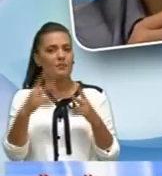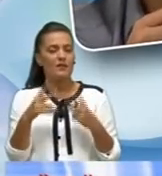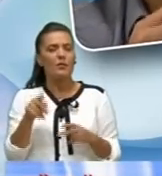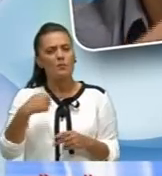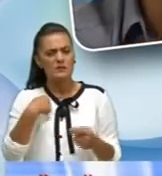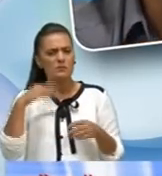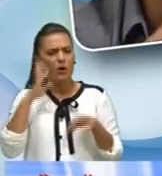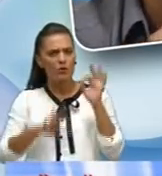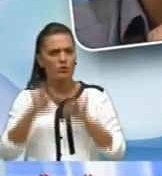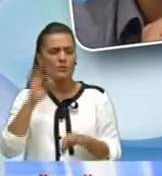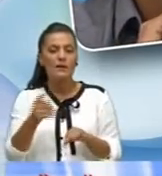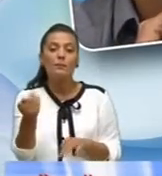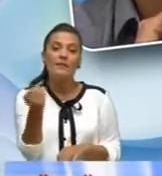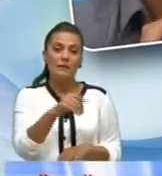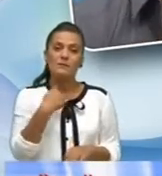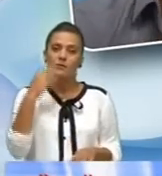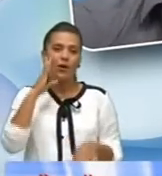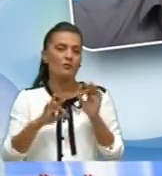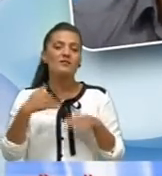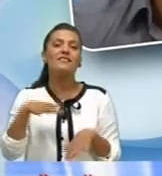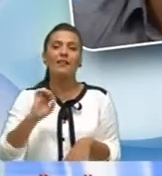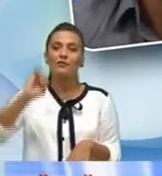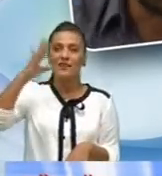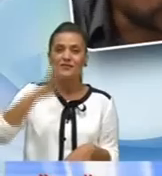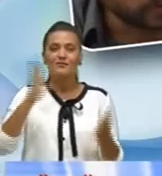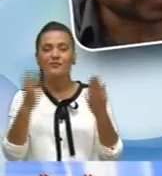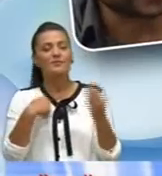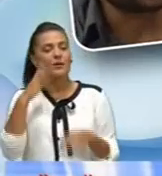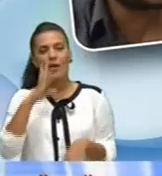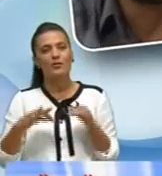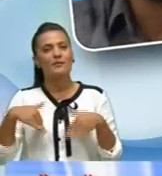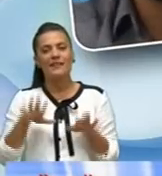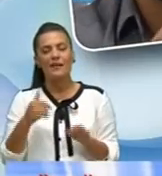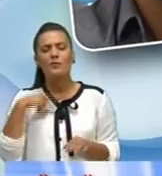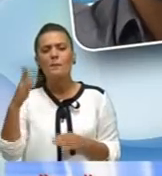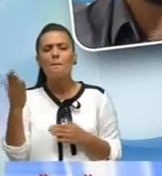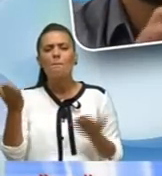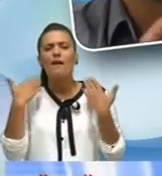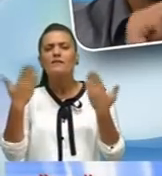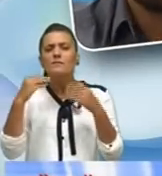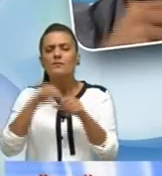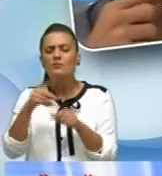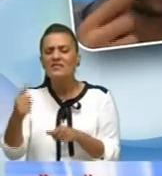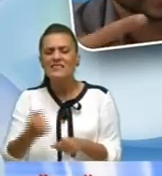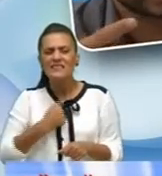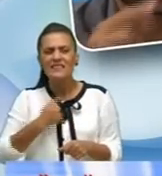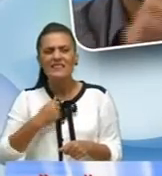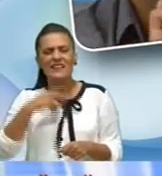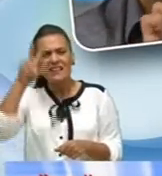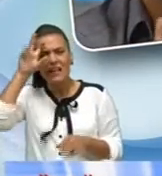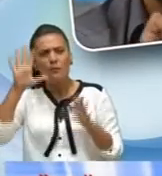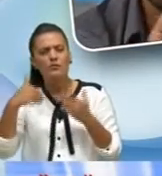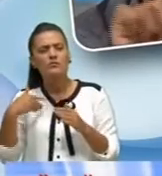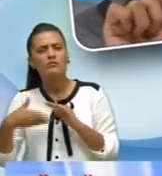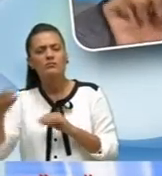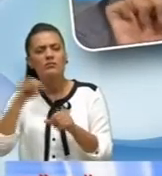Bu bizim kontrolümüzde. Bizim ama kontrolümüzde. Diğeri bizim kontrolümüzde bizim değil. Kontrolümüzde değil. Yok. Bu mevsimsel bu sıkıntıların depresyona dönmesi de zaten